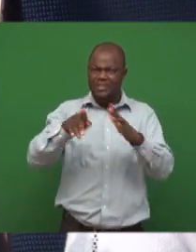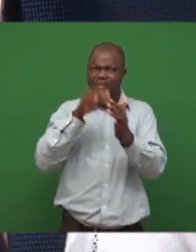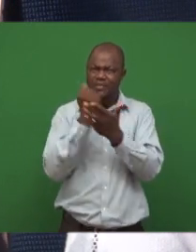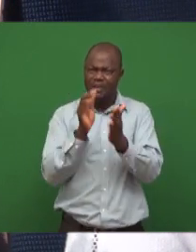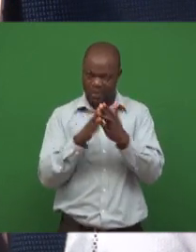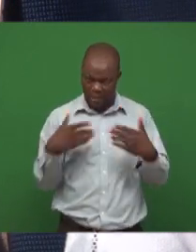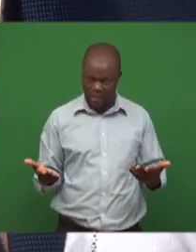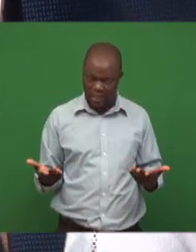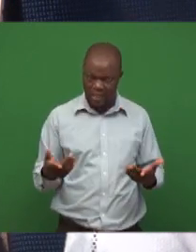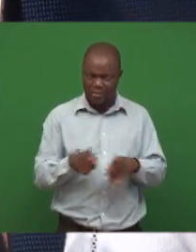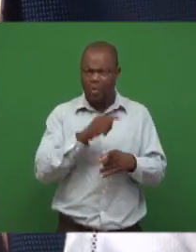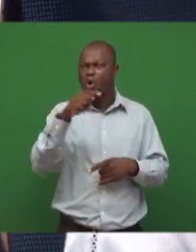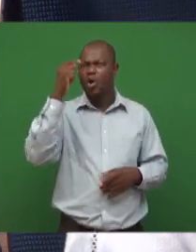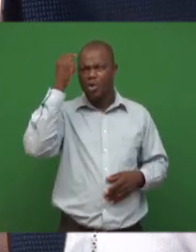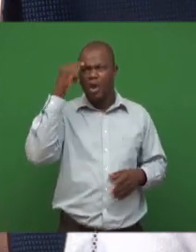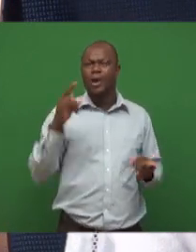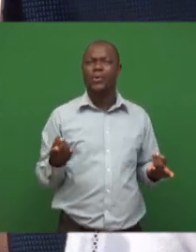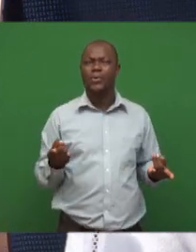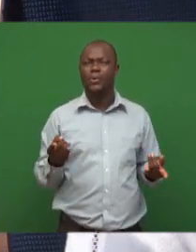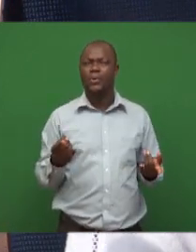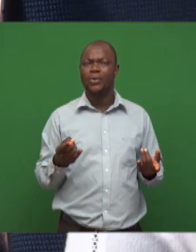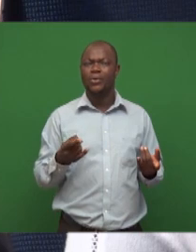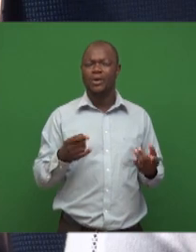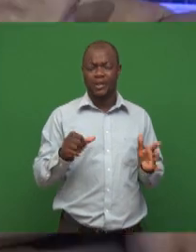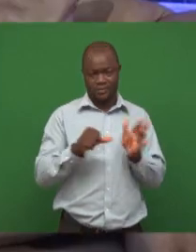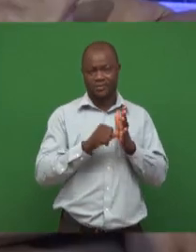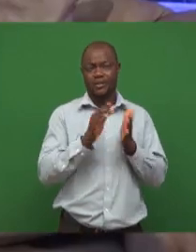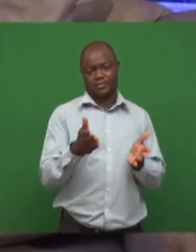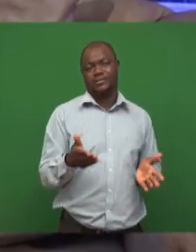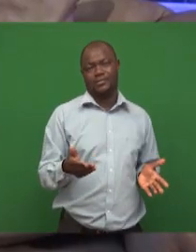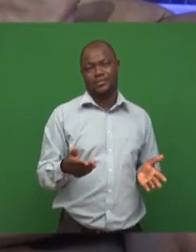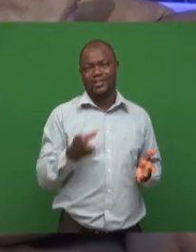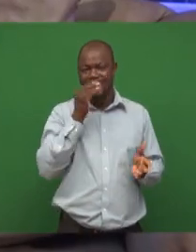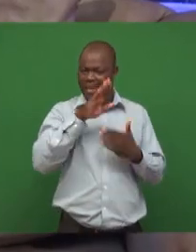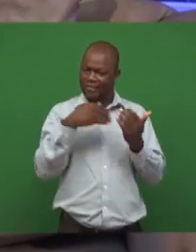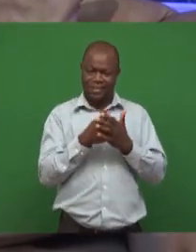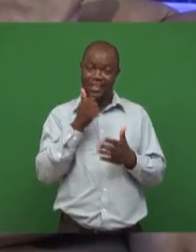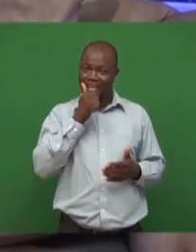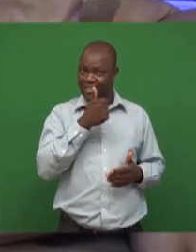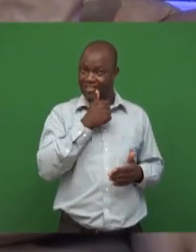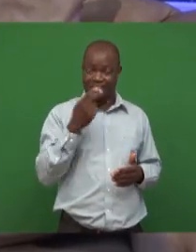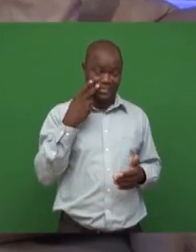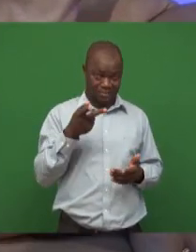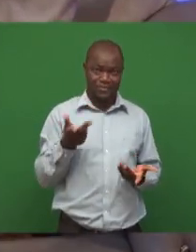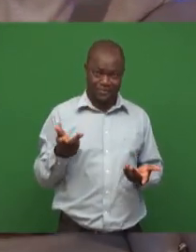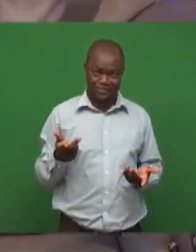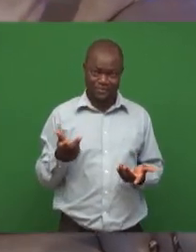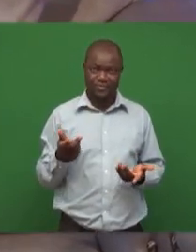kuti ukasire kuzikamwa kuti unobvepi uye ndiwe ani. Mashoko makukuta arikutaurwa nai.